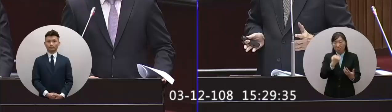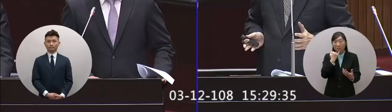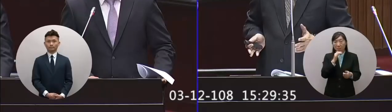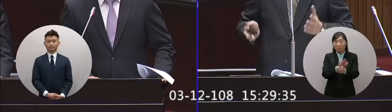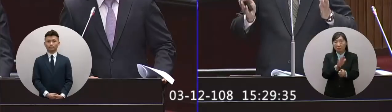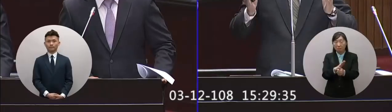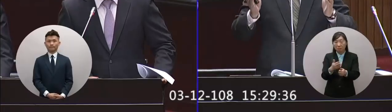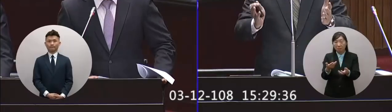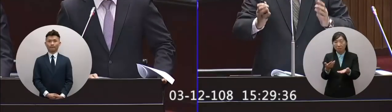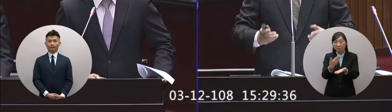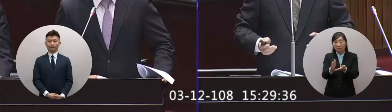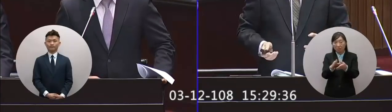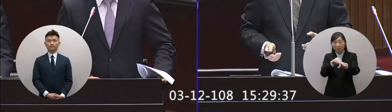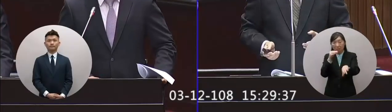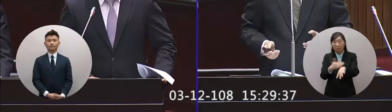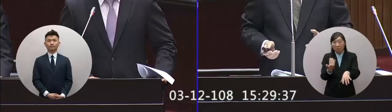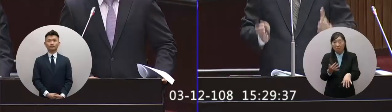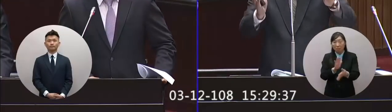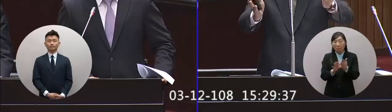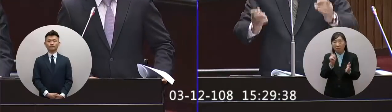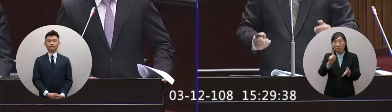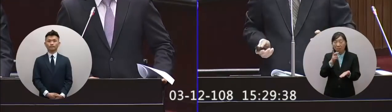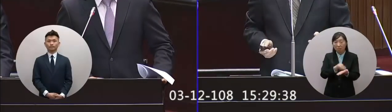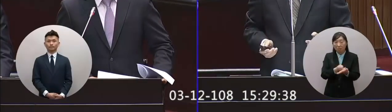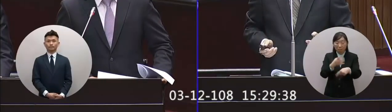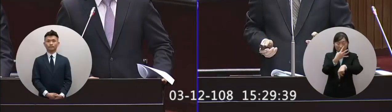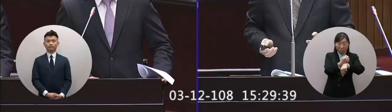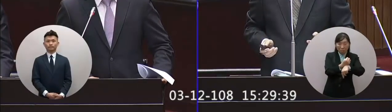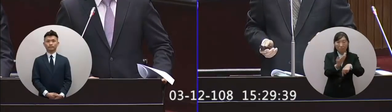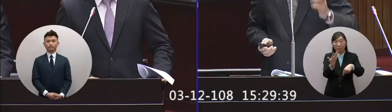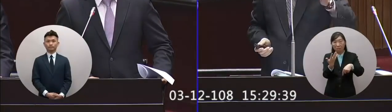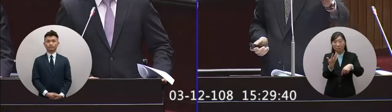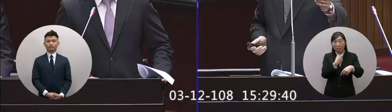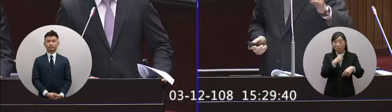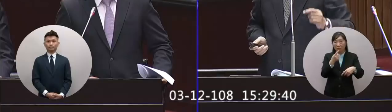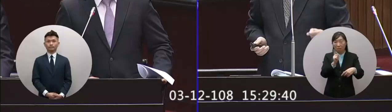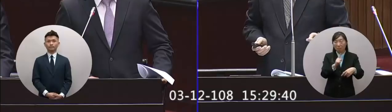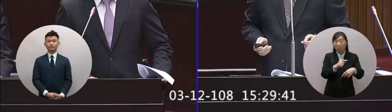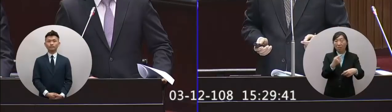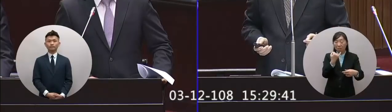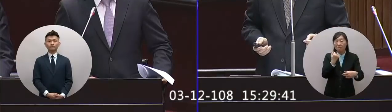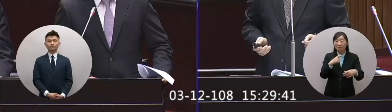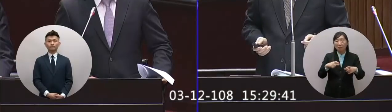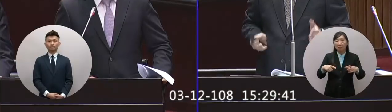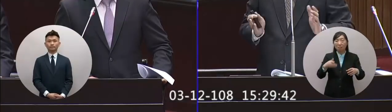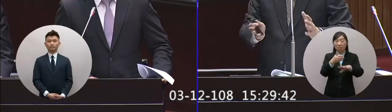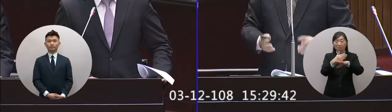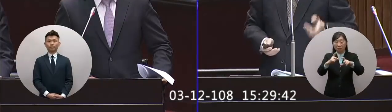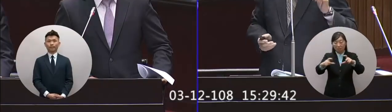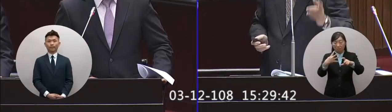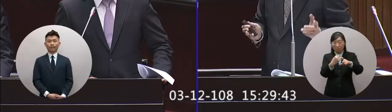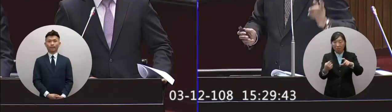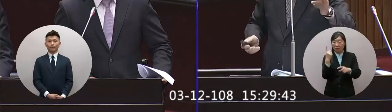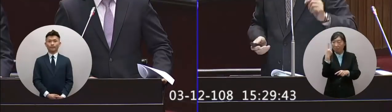了？或者是说更严格一点，你哪个时段你是单号车牌单号的开，哪